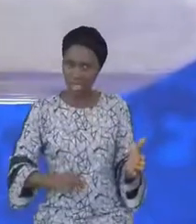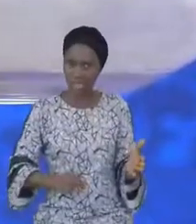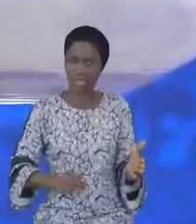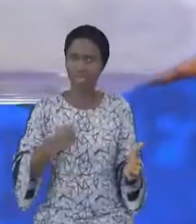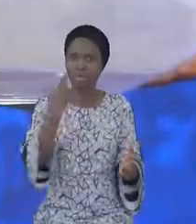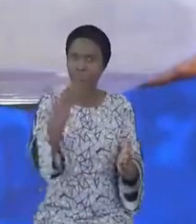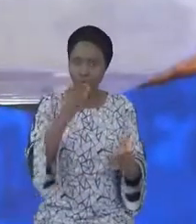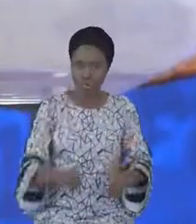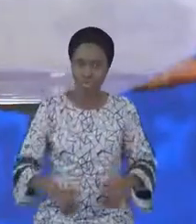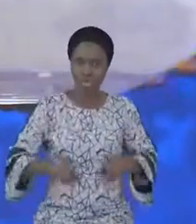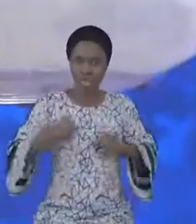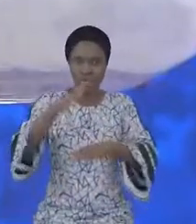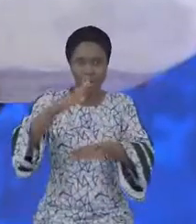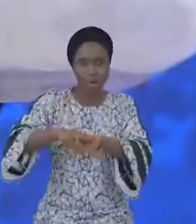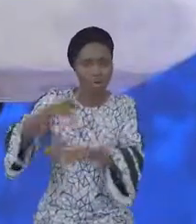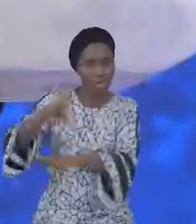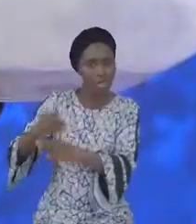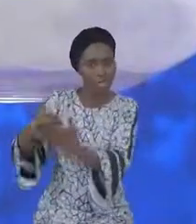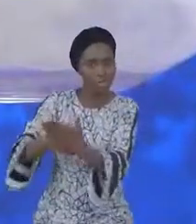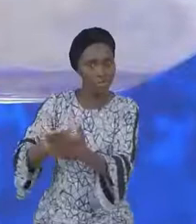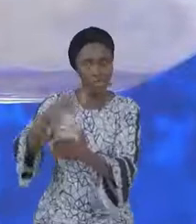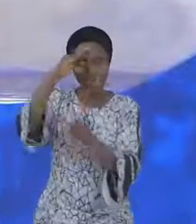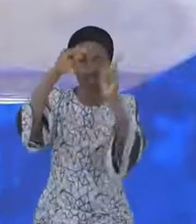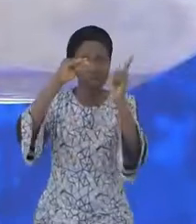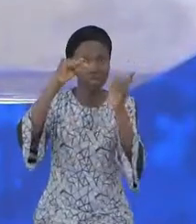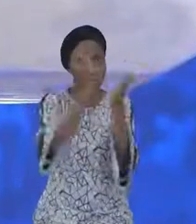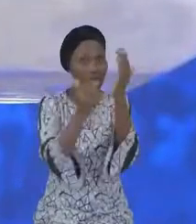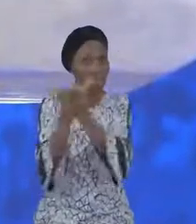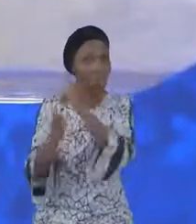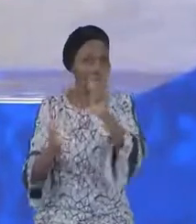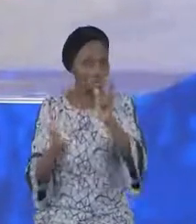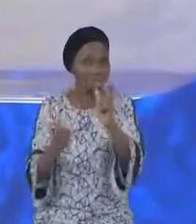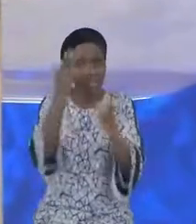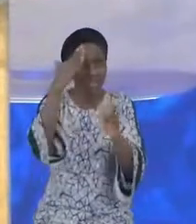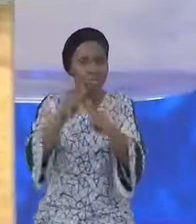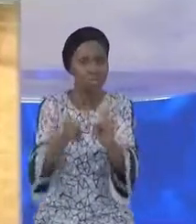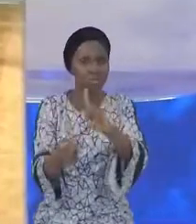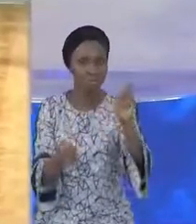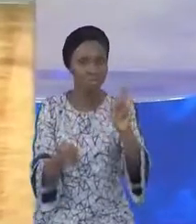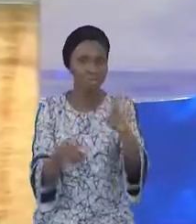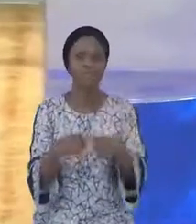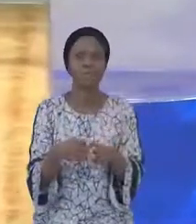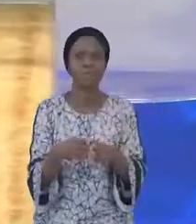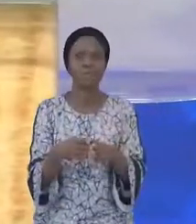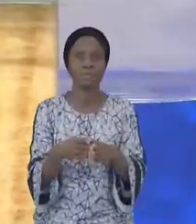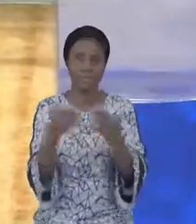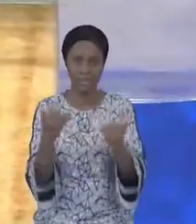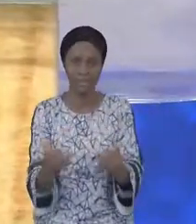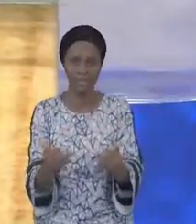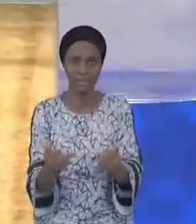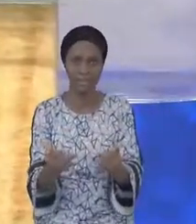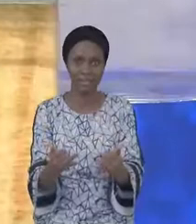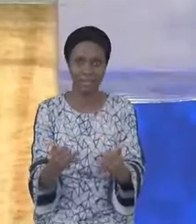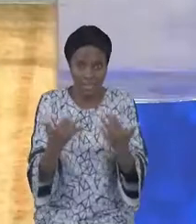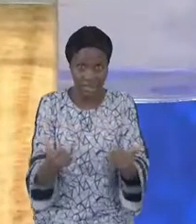le Christ ressuscité et le Christ qui a vécu sur la croix avant qu'il ne soit crucifié? Maintenant, il pouvait passer par la